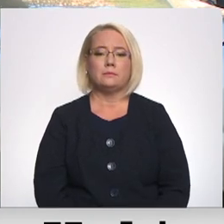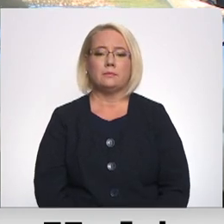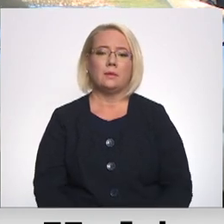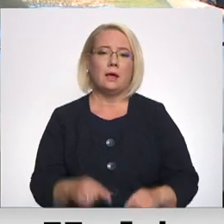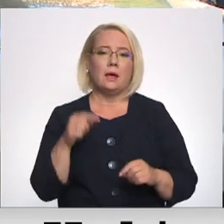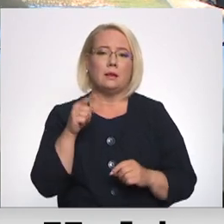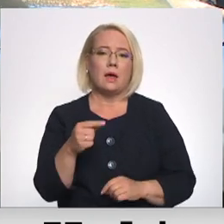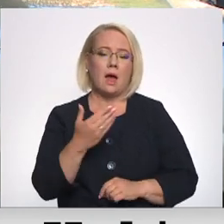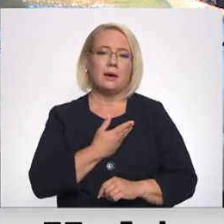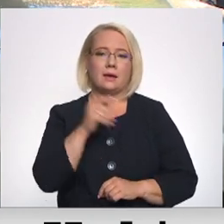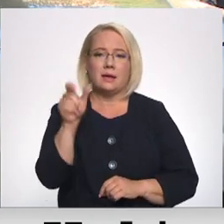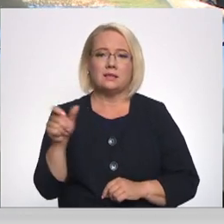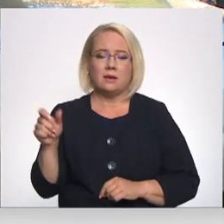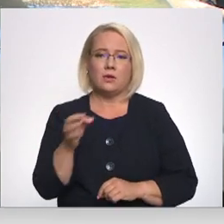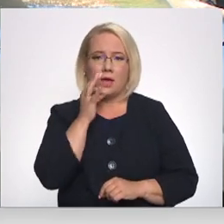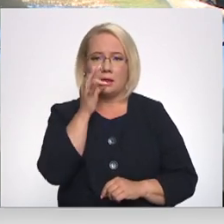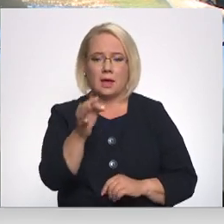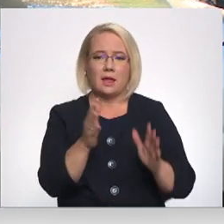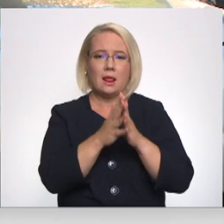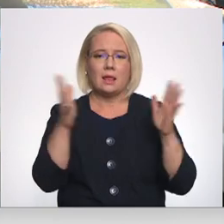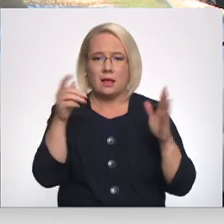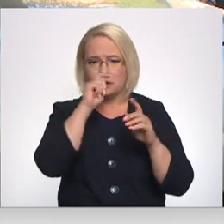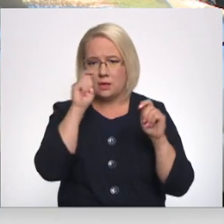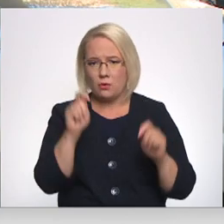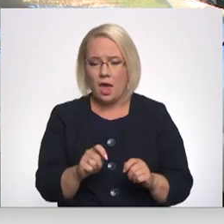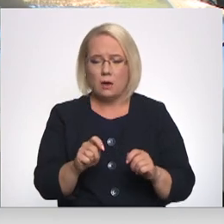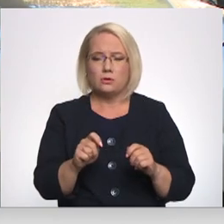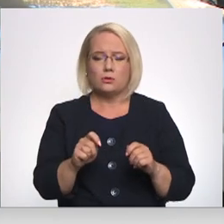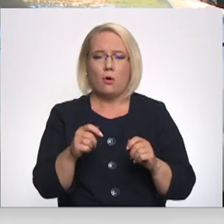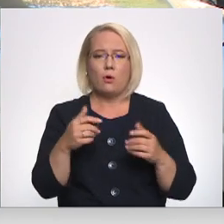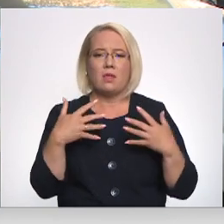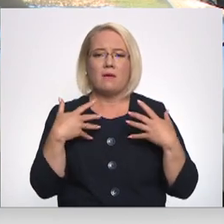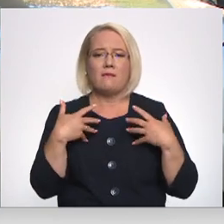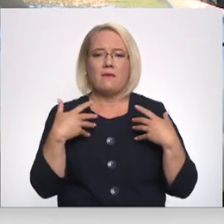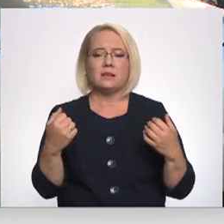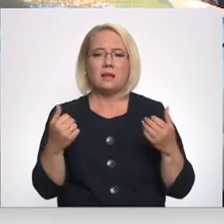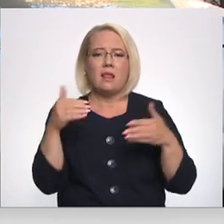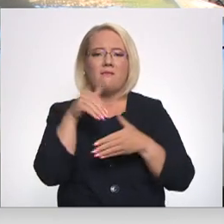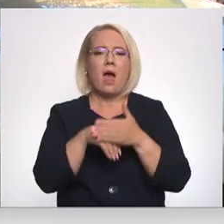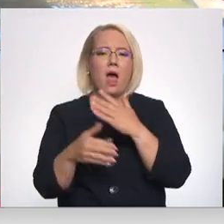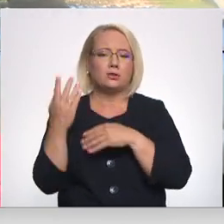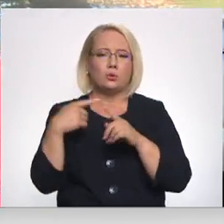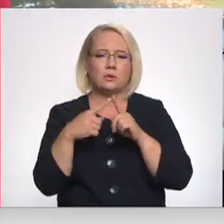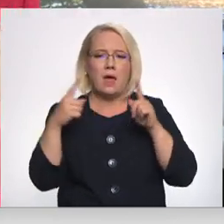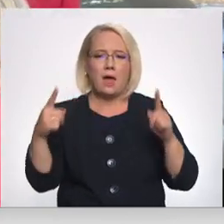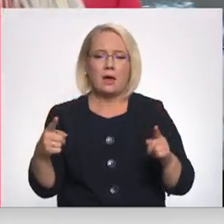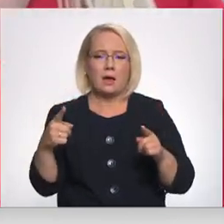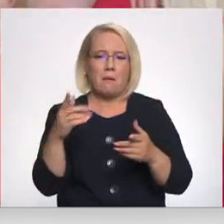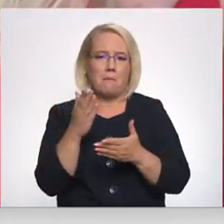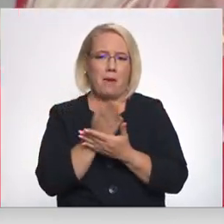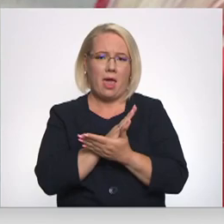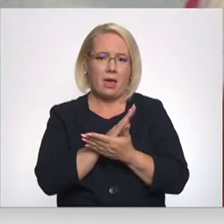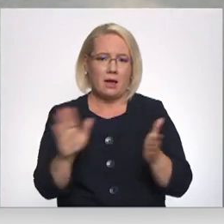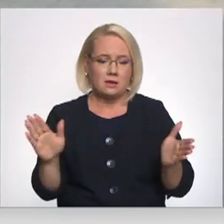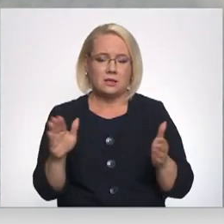Tāds, lūk, iedzīvotāji teiktais liels zaudējums un vesela vēstures laikmeta beigas, bet šobrīd pie vēstniecības aizvien